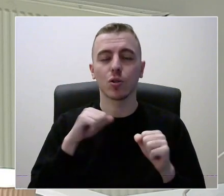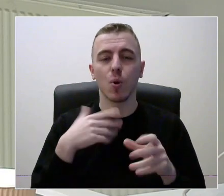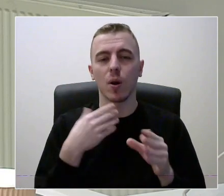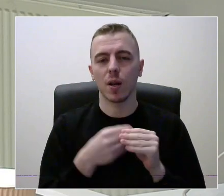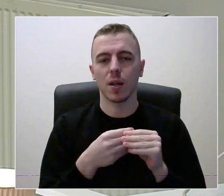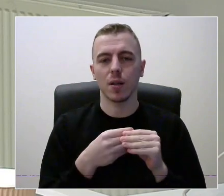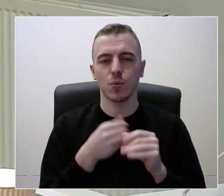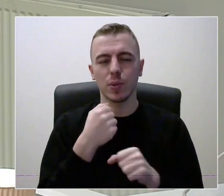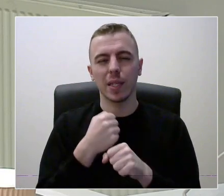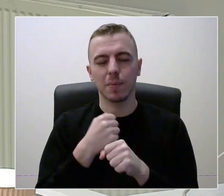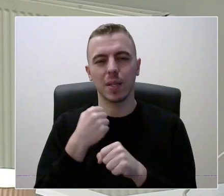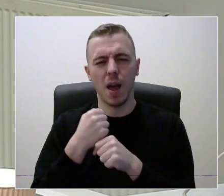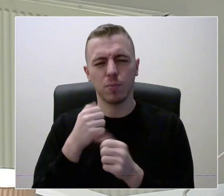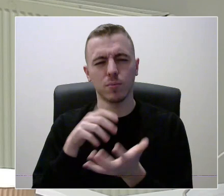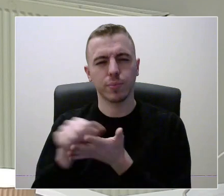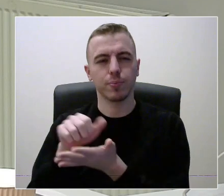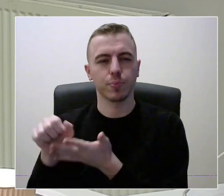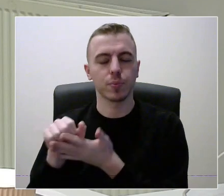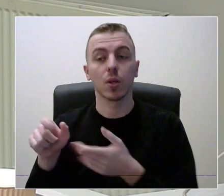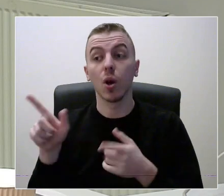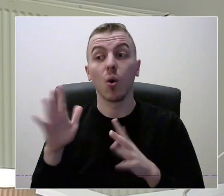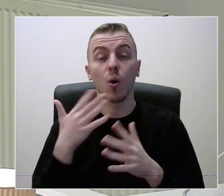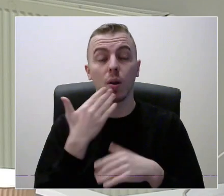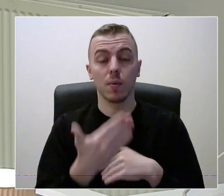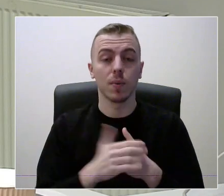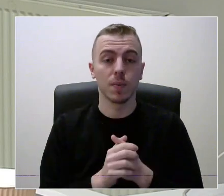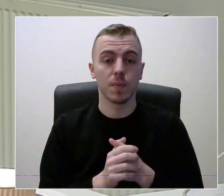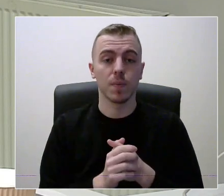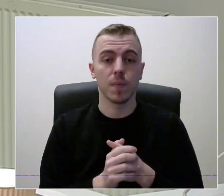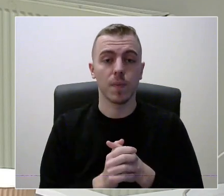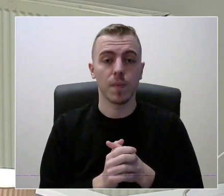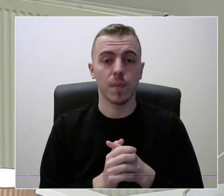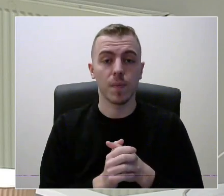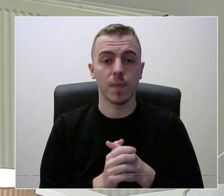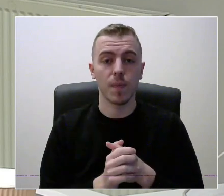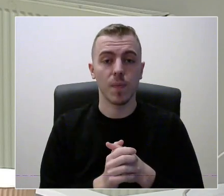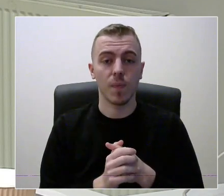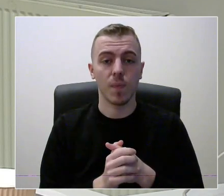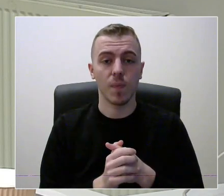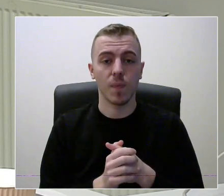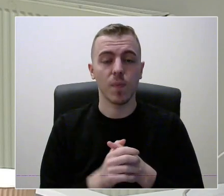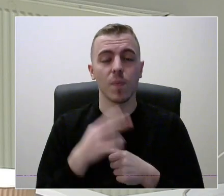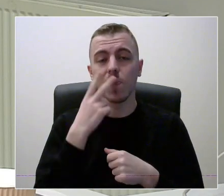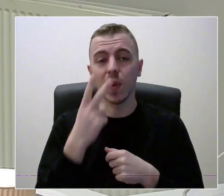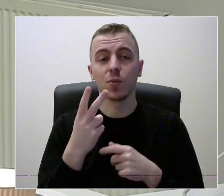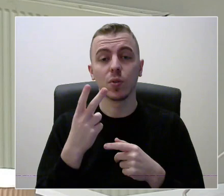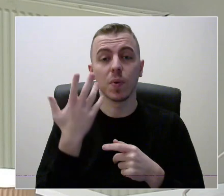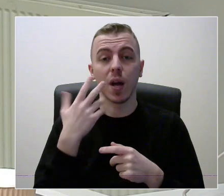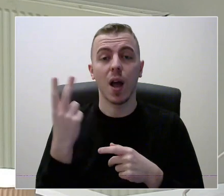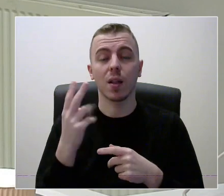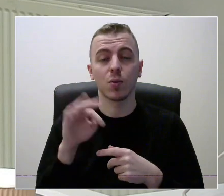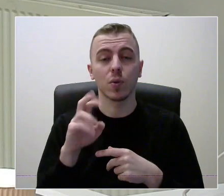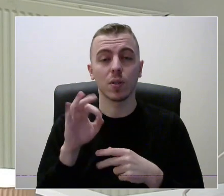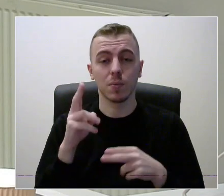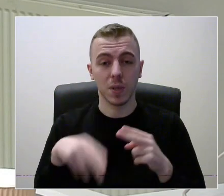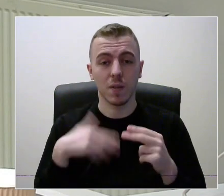nudirbti tuos darbus, apie kuriuos ir svajojau. Kokia? Aš manau, kad pasižiūrėsim, kaip baigsis antrasis turas ir tada galėsim.